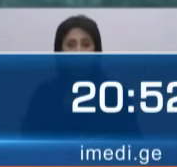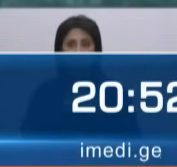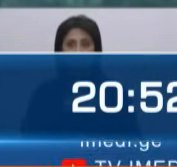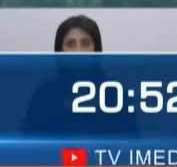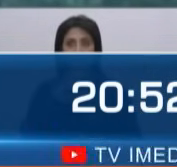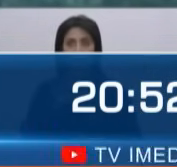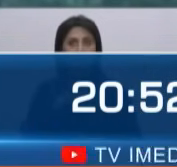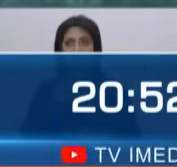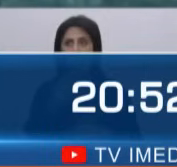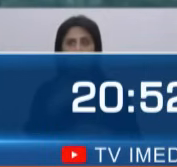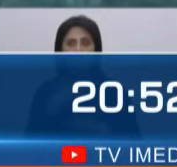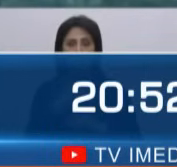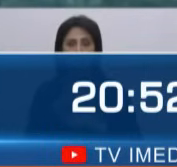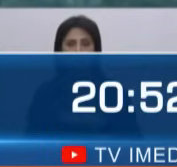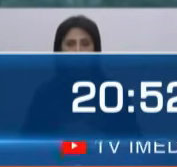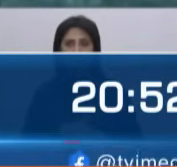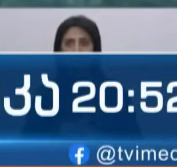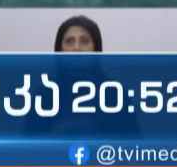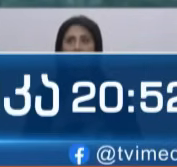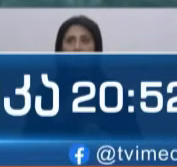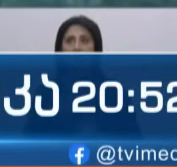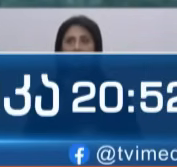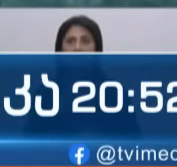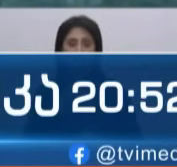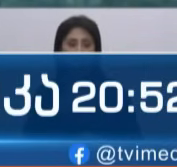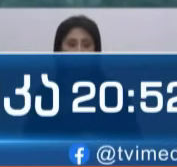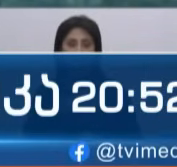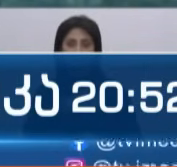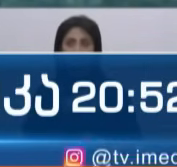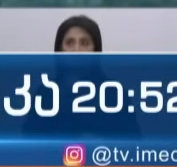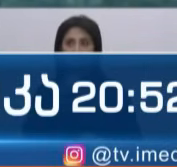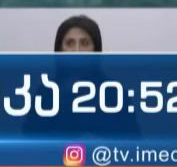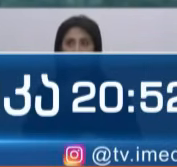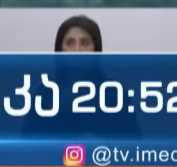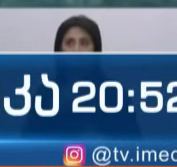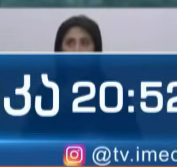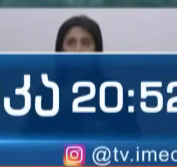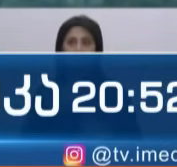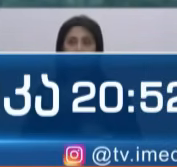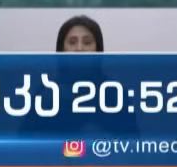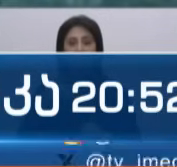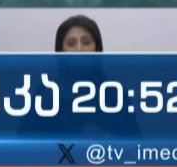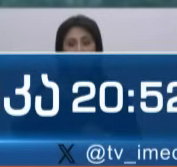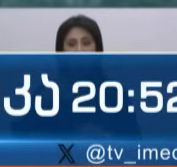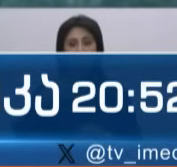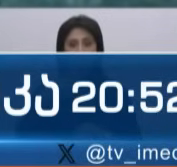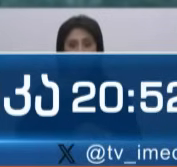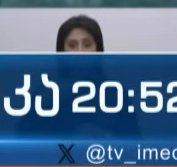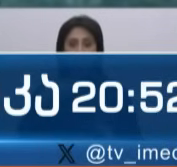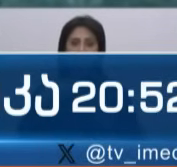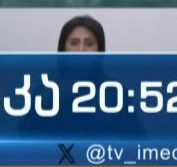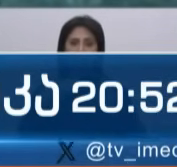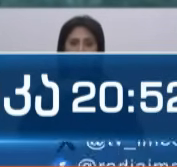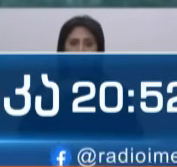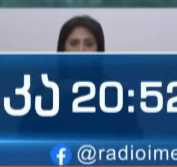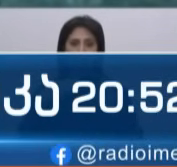დროშა, შემდეგ ნებისმიერი სხვა დროშა. ამიტომ თქვენ გულსაბნევზე თქვენგან მარჯვნივ უნდა იყოს ჯერ საქართველოს დროშა, შემდეგ